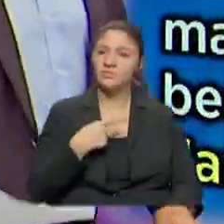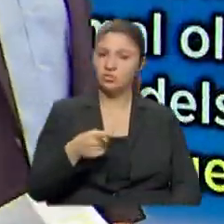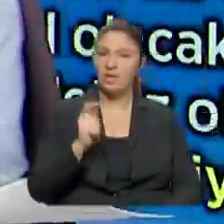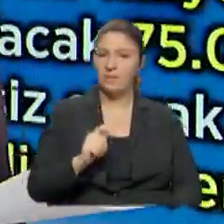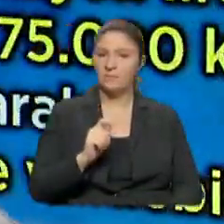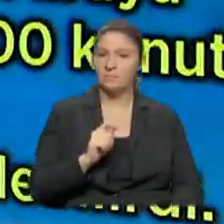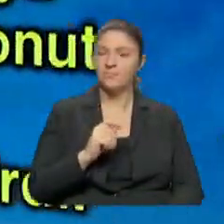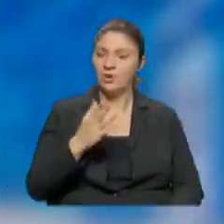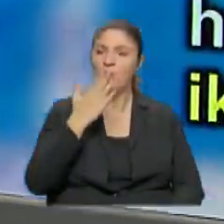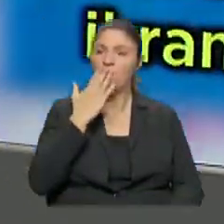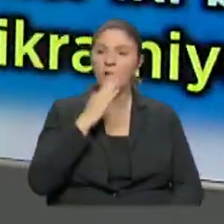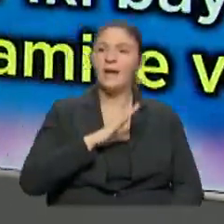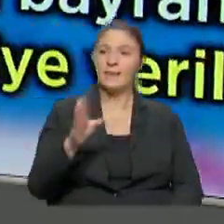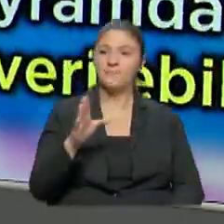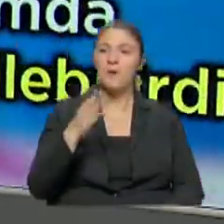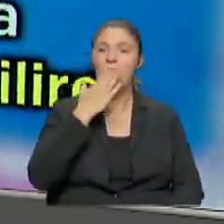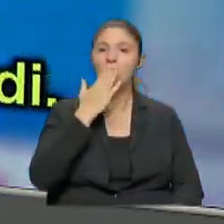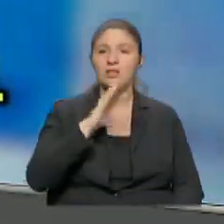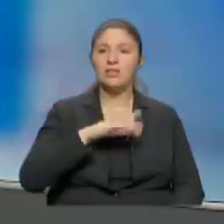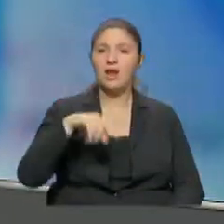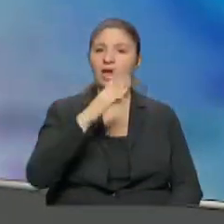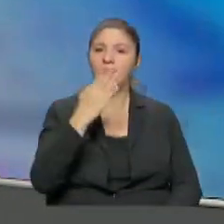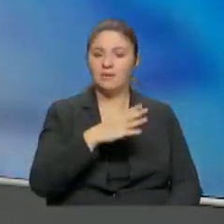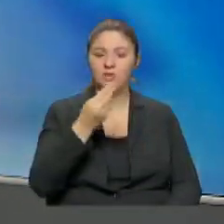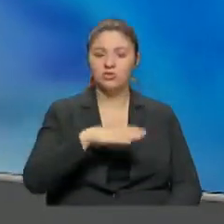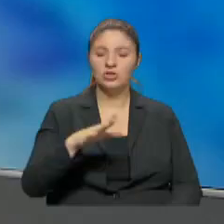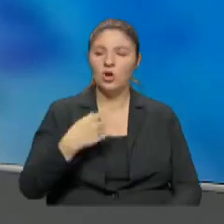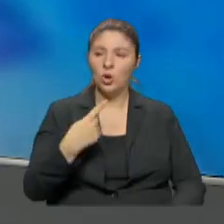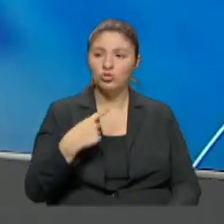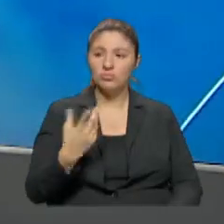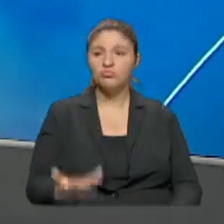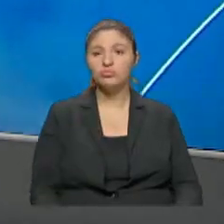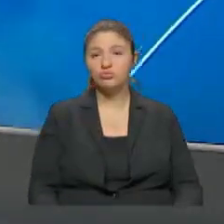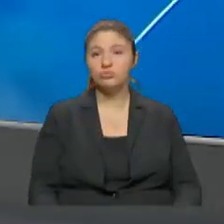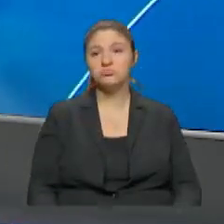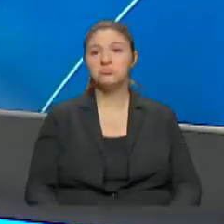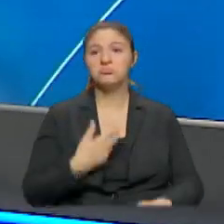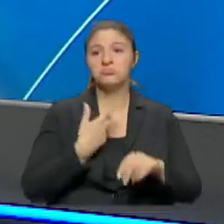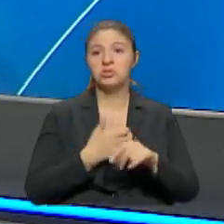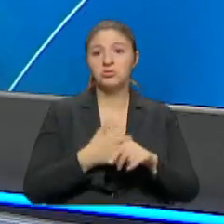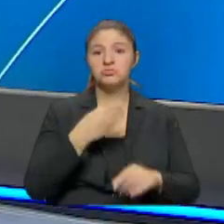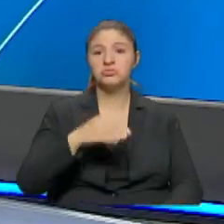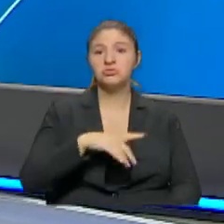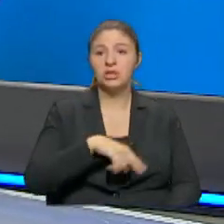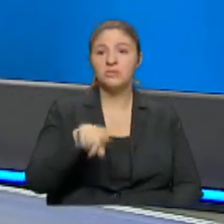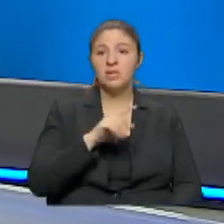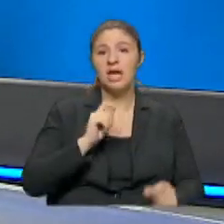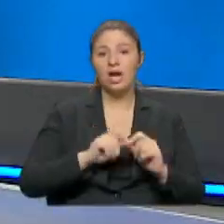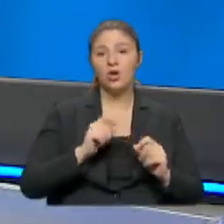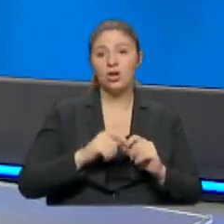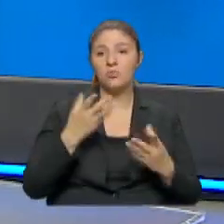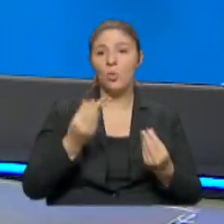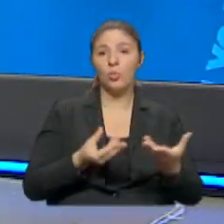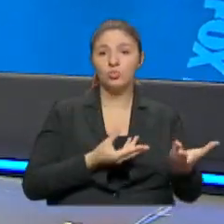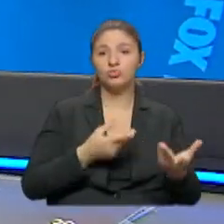şöyle yapalım. Okulumuza gidelim, okullarımıza gidelim. Çocuklarımızla konuşalım çünkü maşallah çocuklarımızı ekonomist